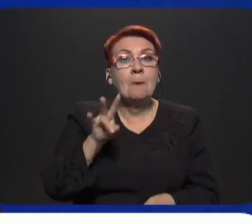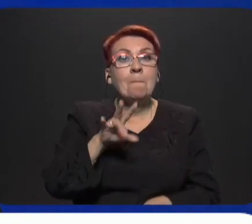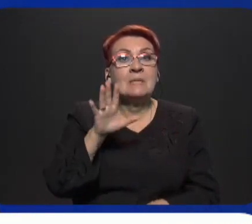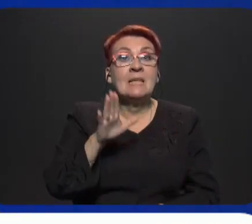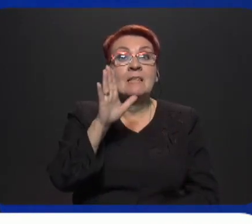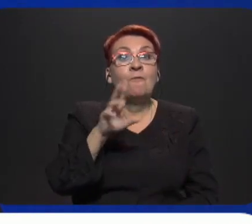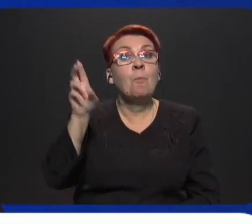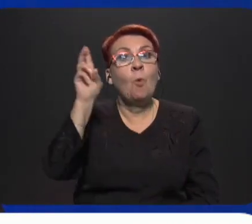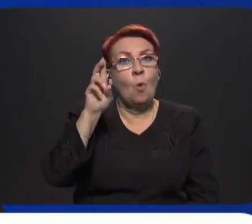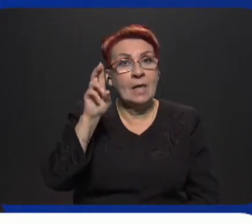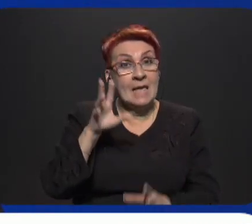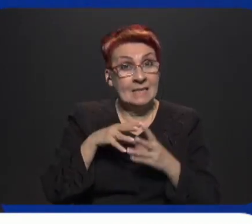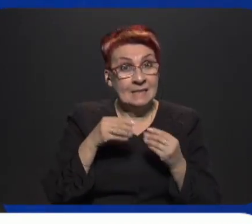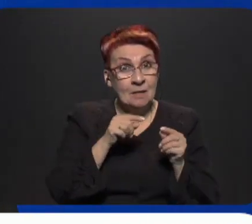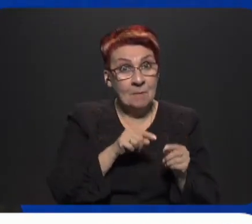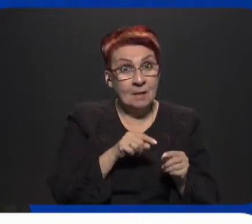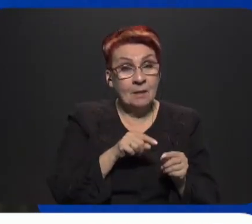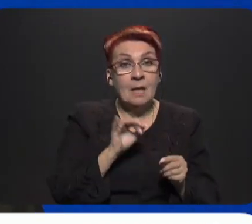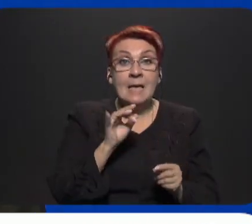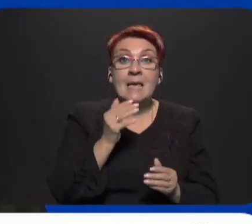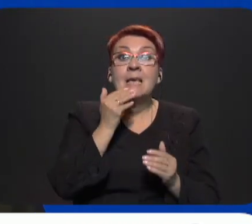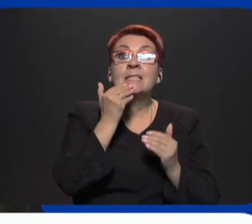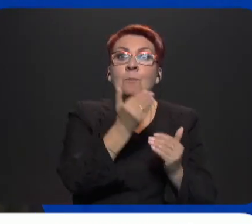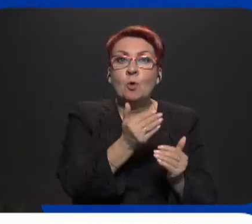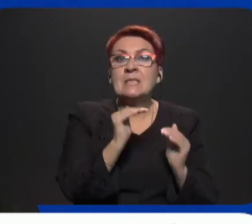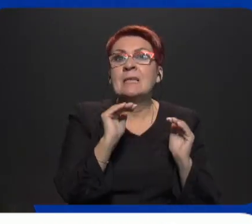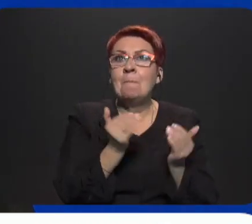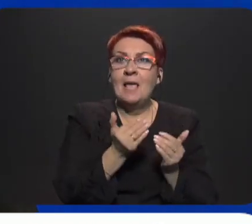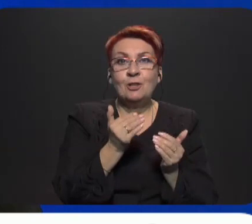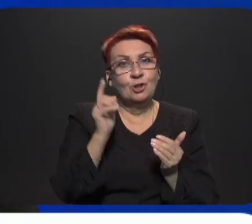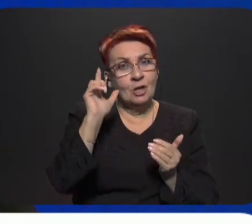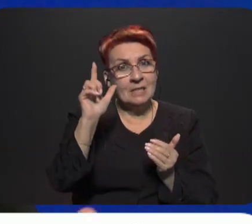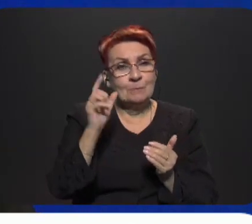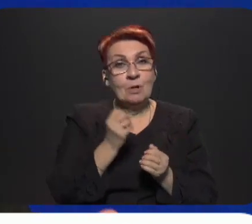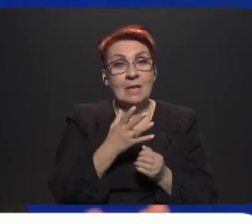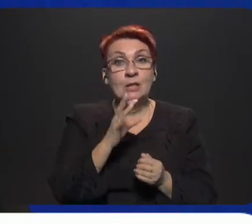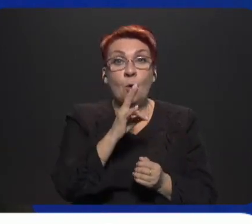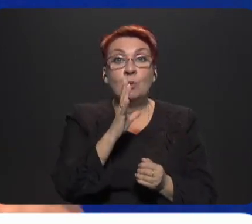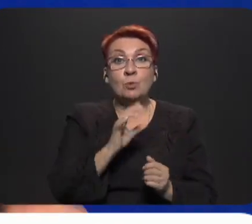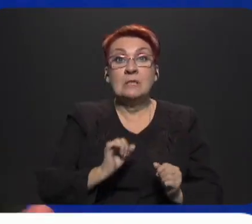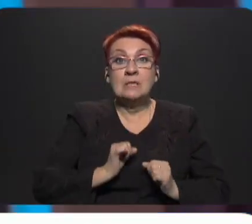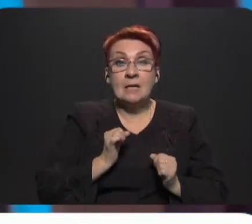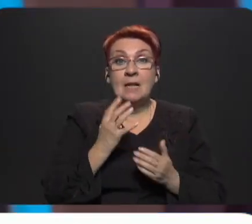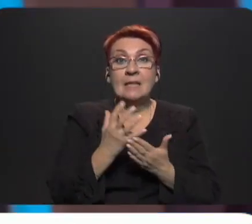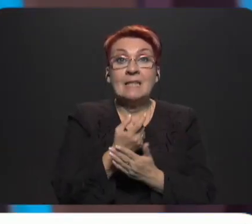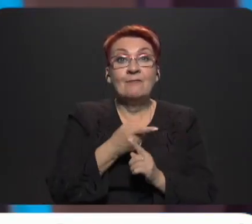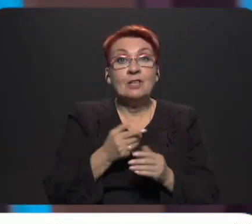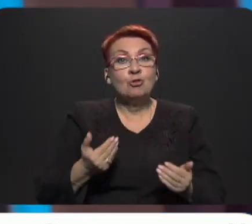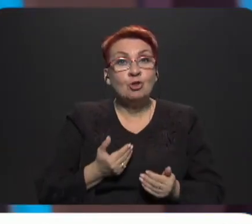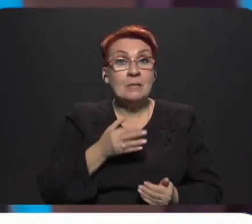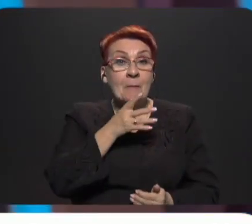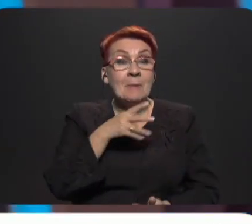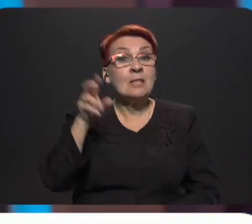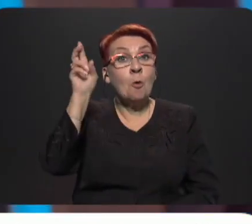в Боге. Но с него спросится меньше. То есть насколько он будет стараться находить вот в этих житейских